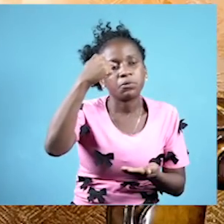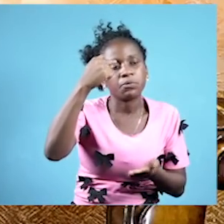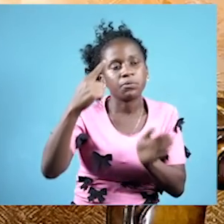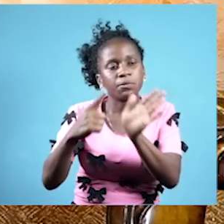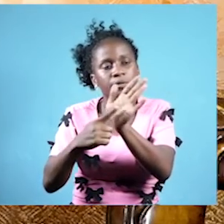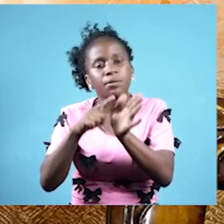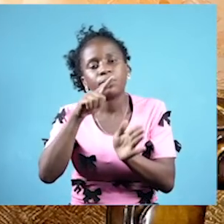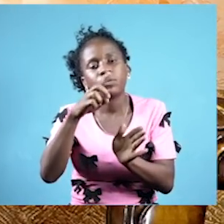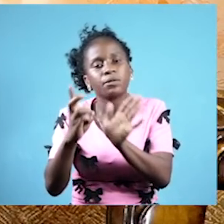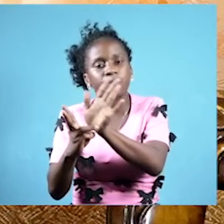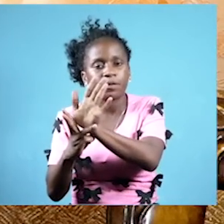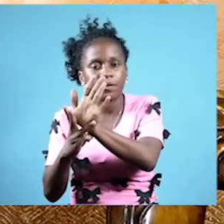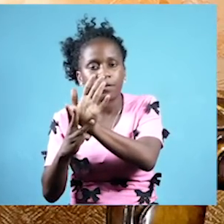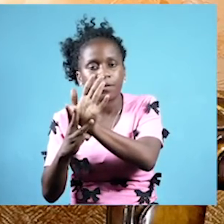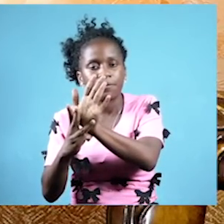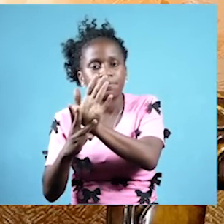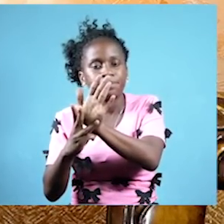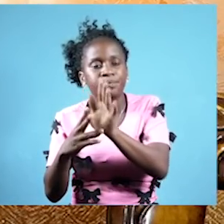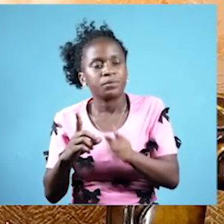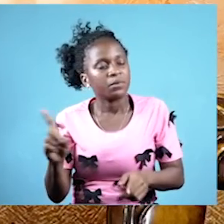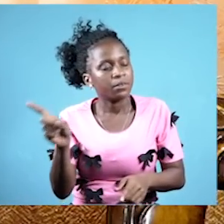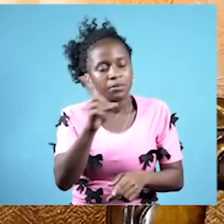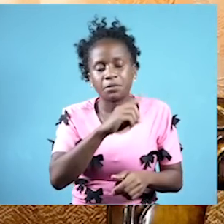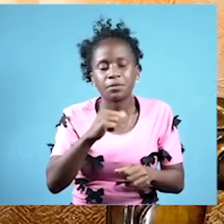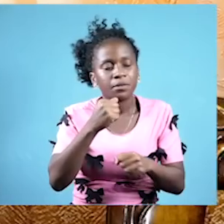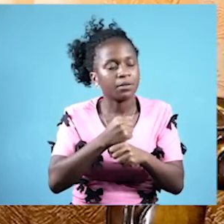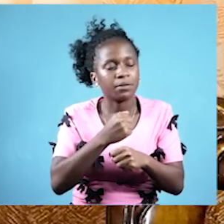mitatu karibu ni trillion 6,